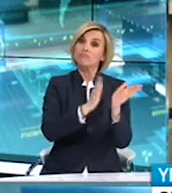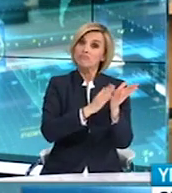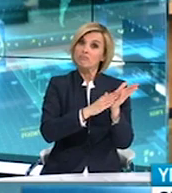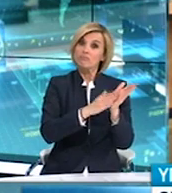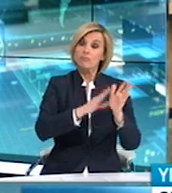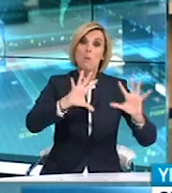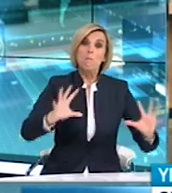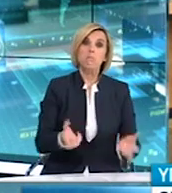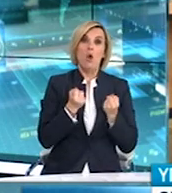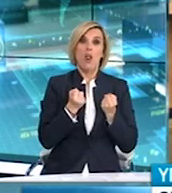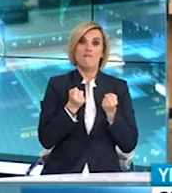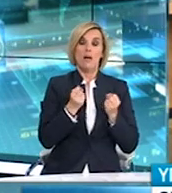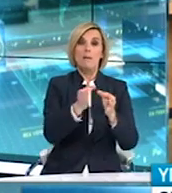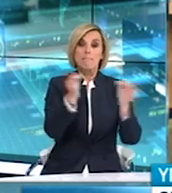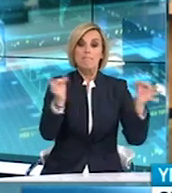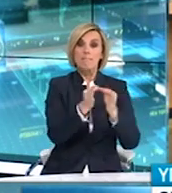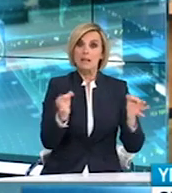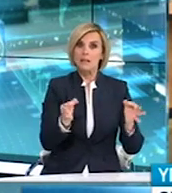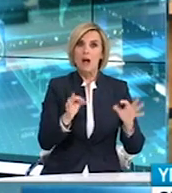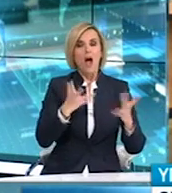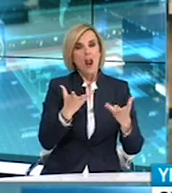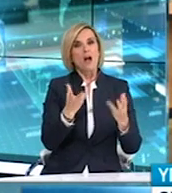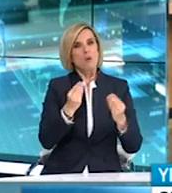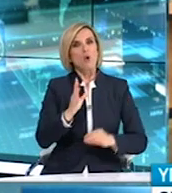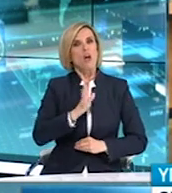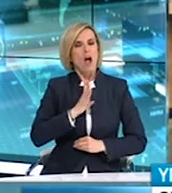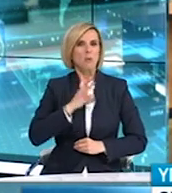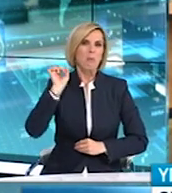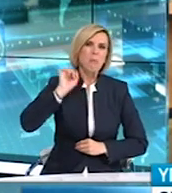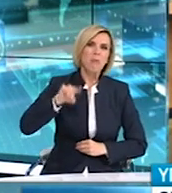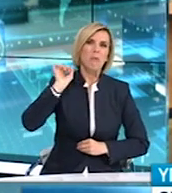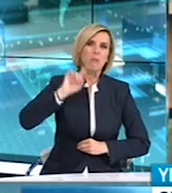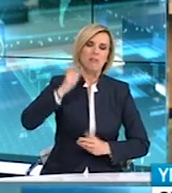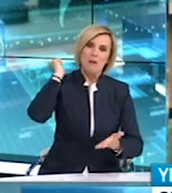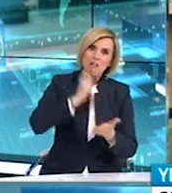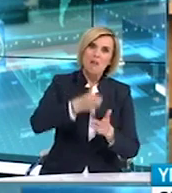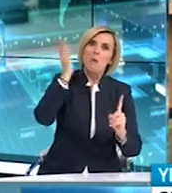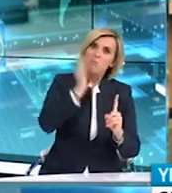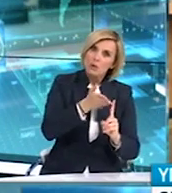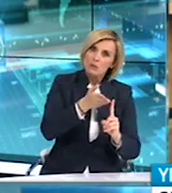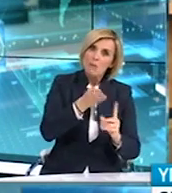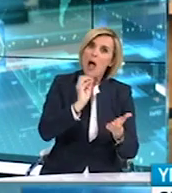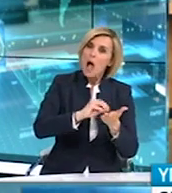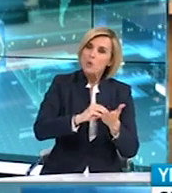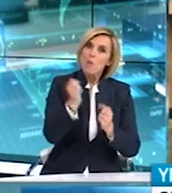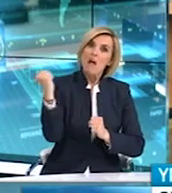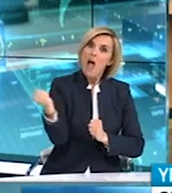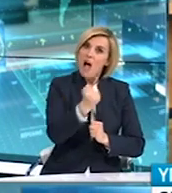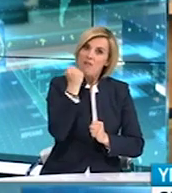Ωστόσο, υπάρχουν συμπολίτες μας που σπάνε την καραντίνα. Εκτός από τα χρηματικά πρόστιμα, ποια ποινικά μέτρα προβλέπονται?